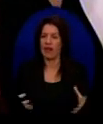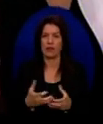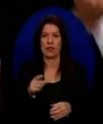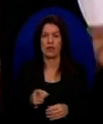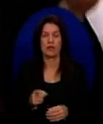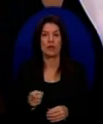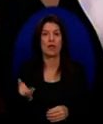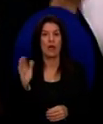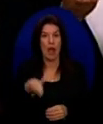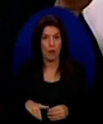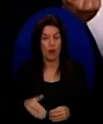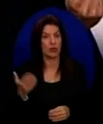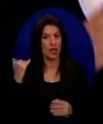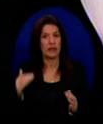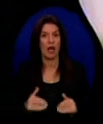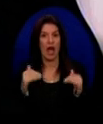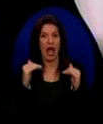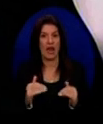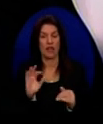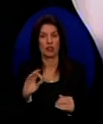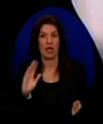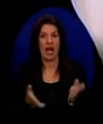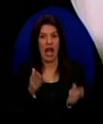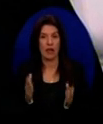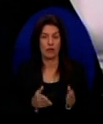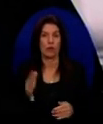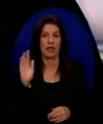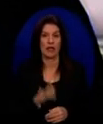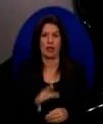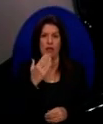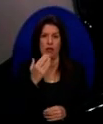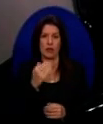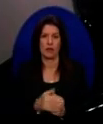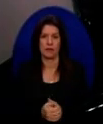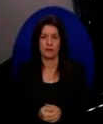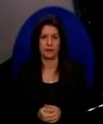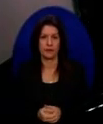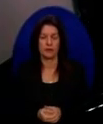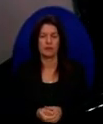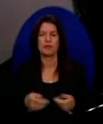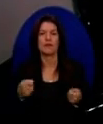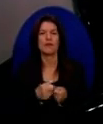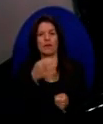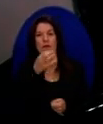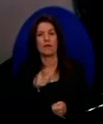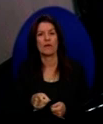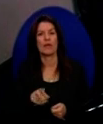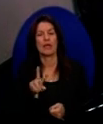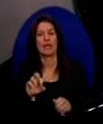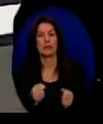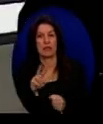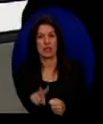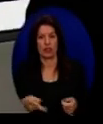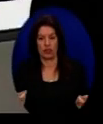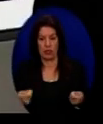ענקית של אלימות פיזית נגד היהודים. דרך כן, אגב, לשאלתך, האם יש חיבור בין הימין